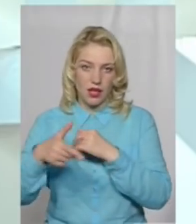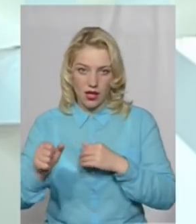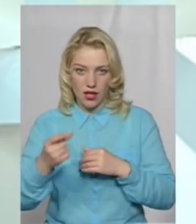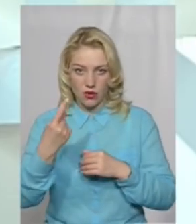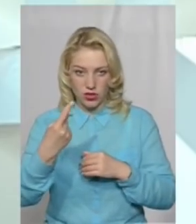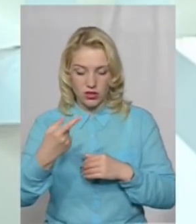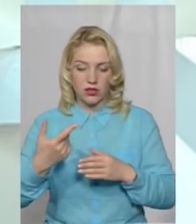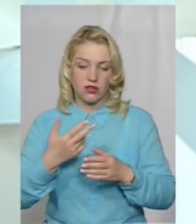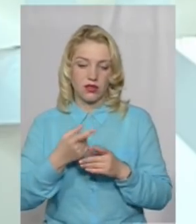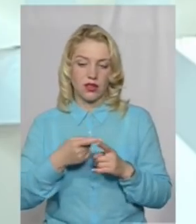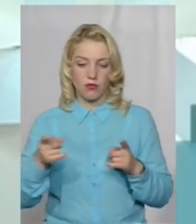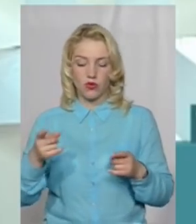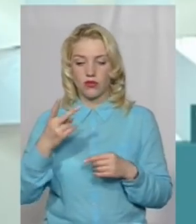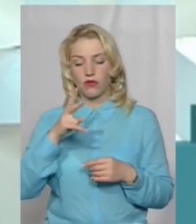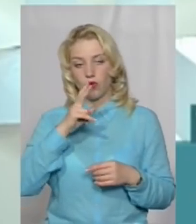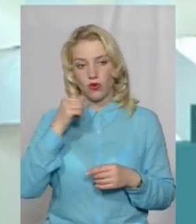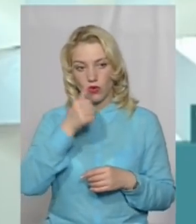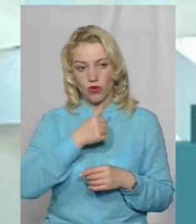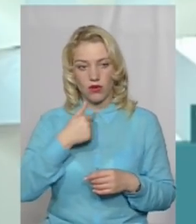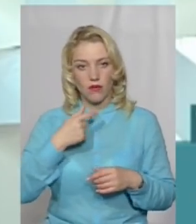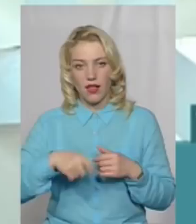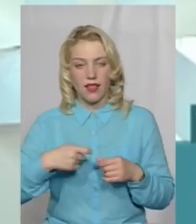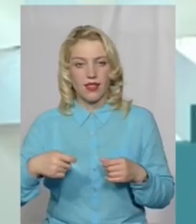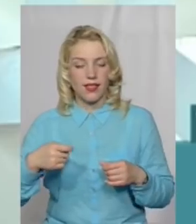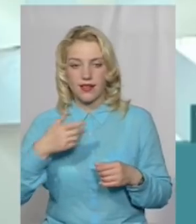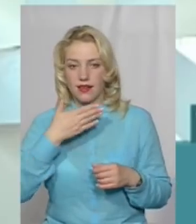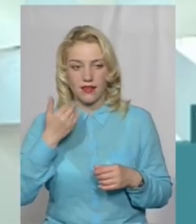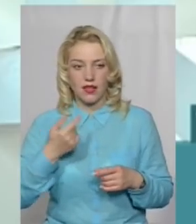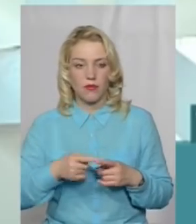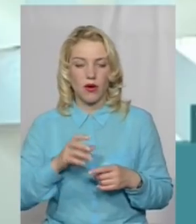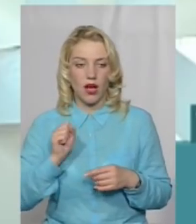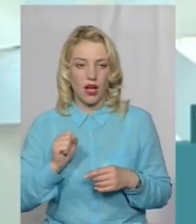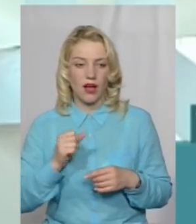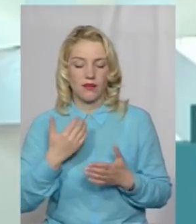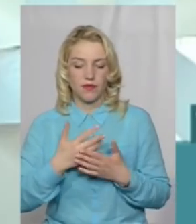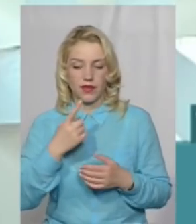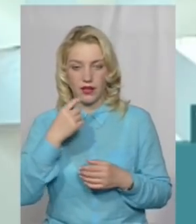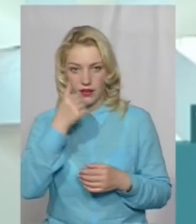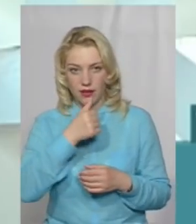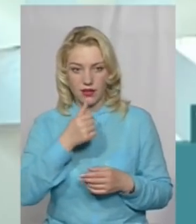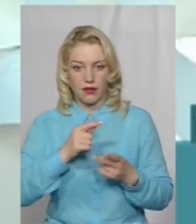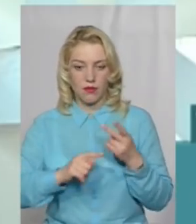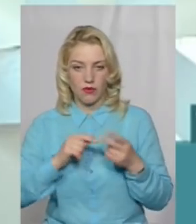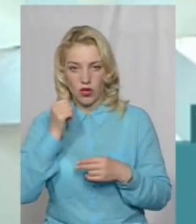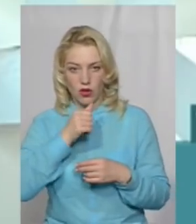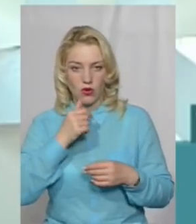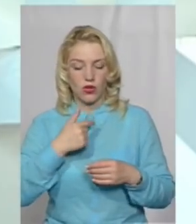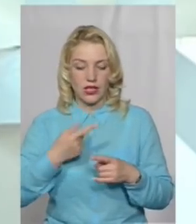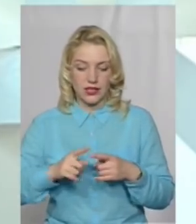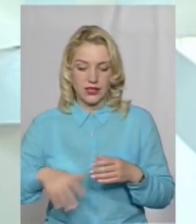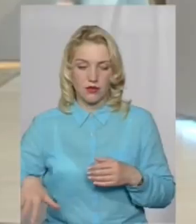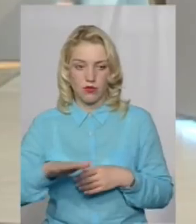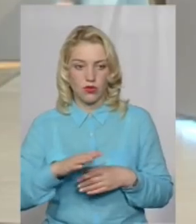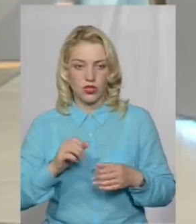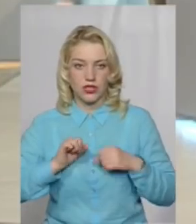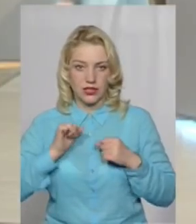на протязі 2 років, але, як правило, ми не тягнемо цих 2 роки, от, не витримує, а рік-півтора, і ми ці площі лісу